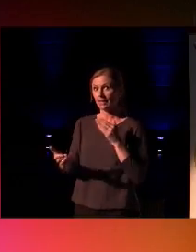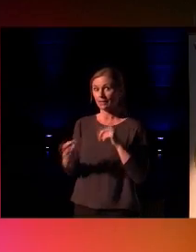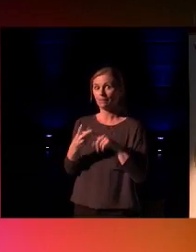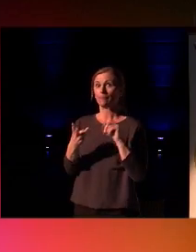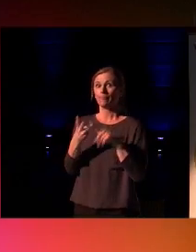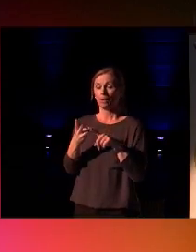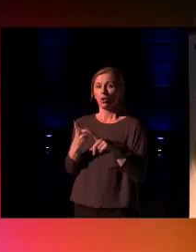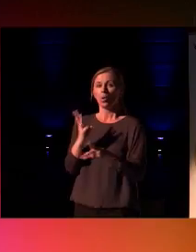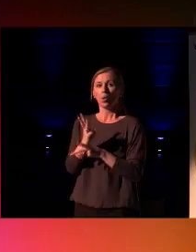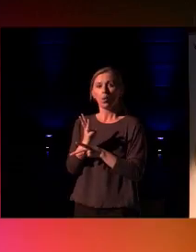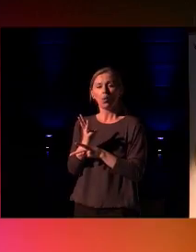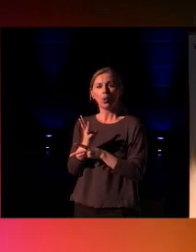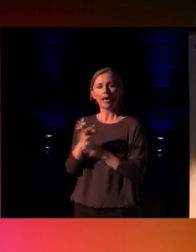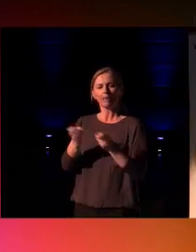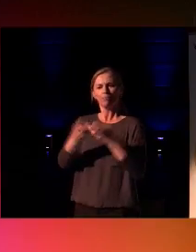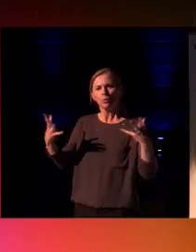den